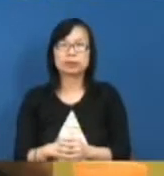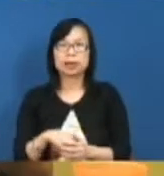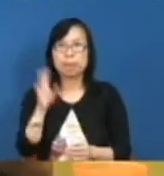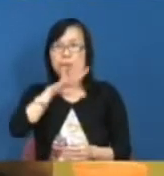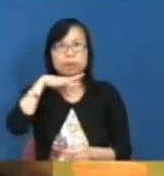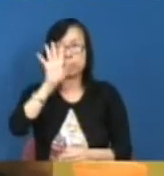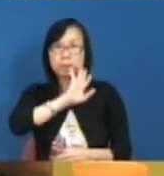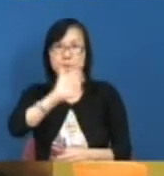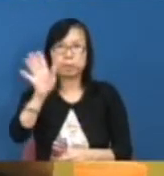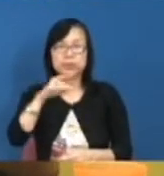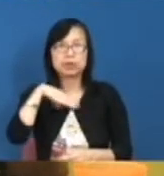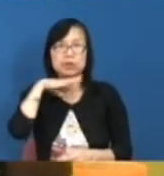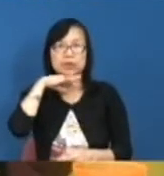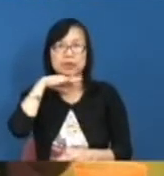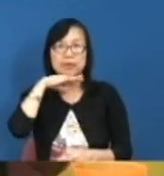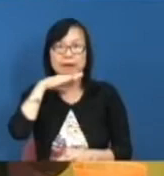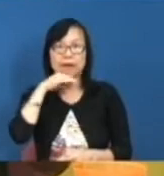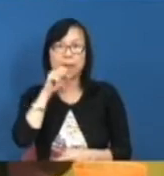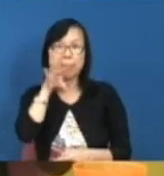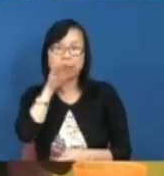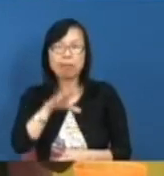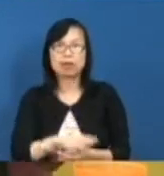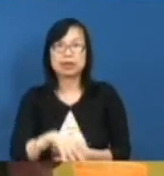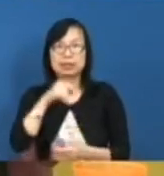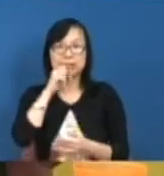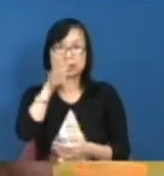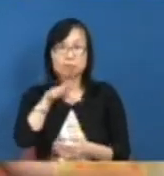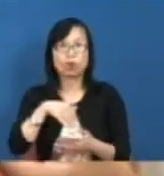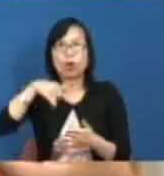詢，唔要呢個替死機制，就叫佢落台。咁